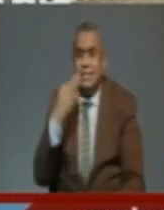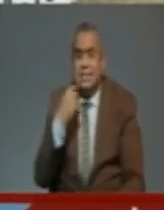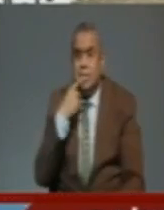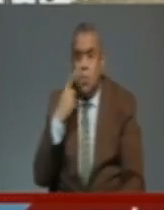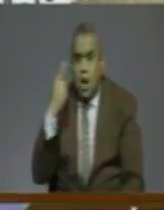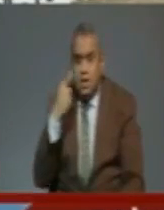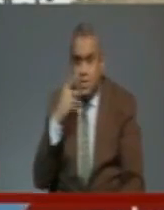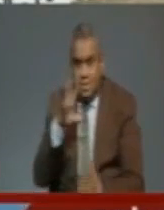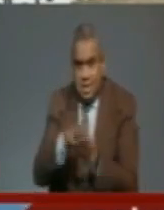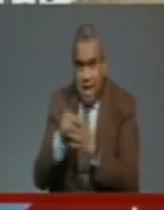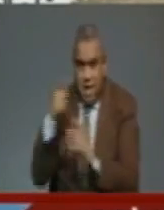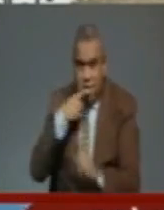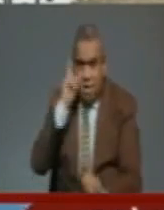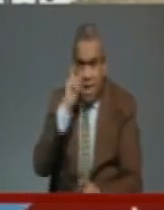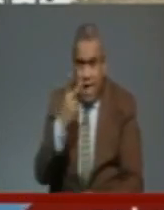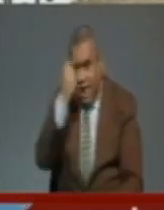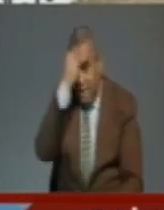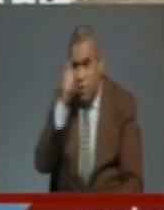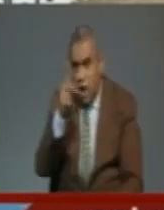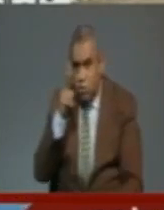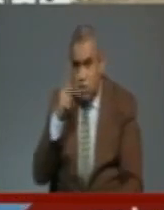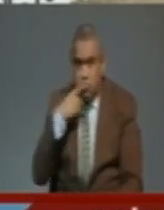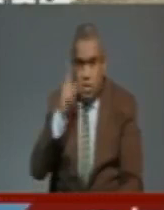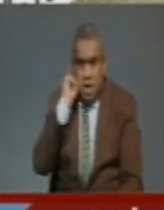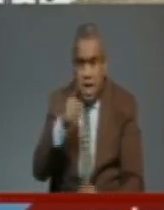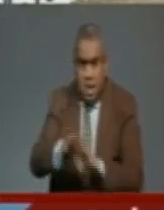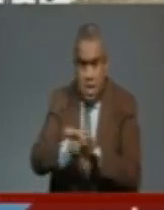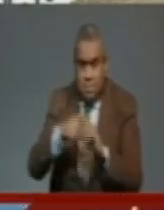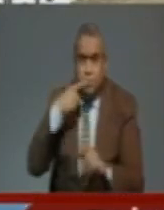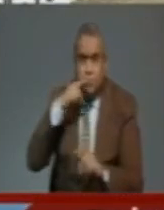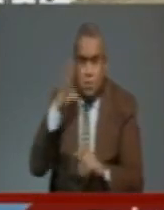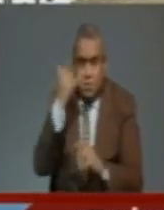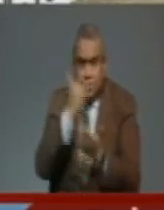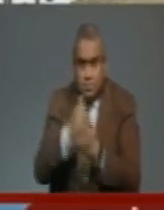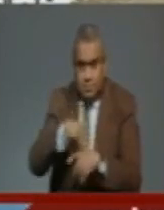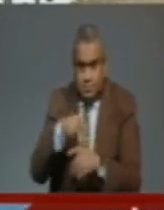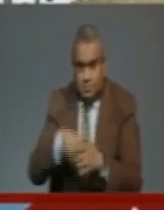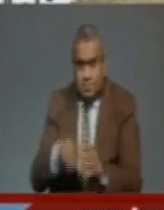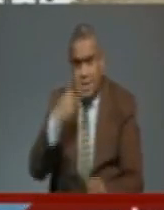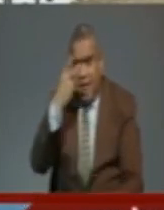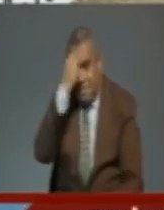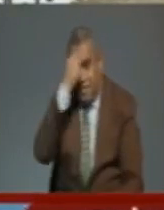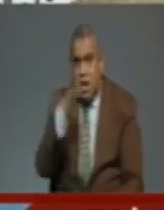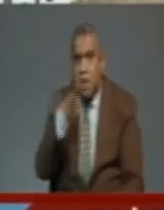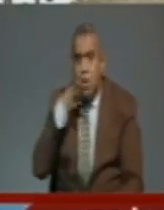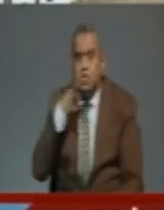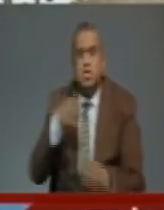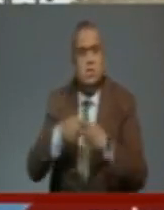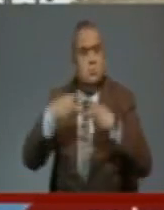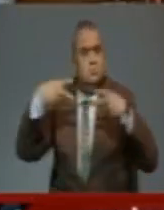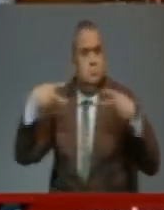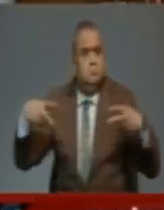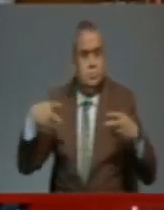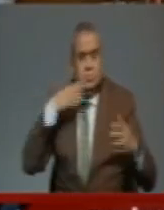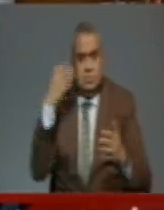ساعه ما سيادتك ادتنا التوجيه والامر ان احنا نبدا نطور في مينا اسكندريه، ان شاء الله في نهايه 24 هيكون كل الكلام ده خلصان، وصلنا الى 30